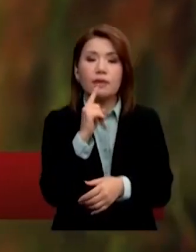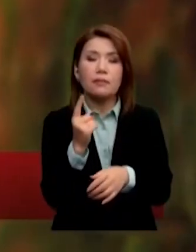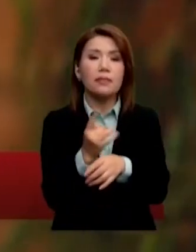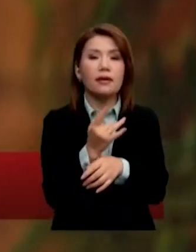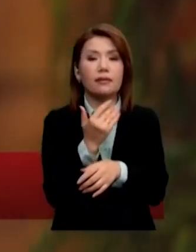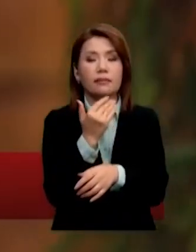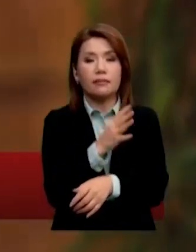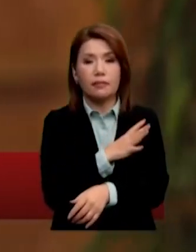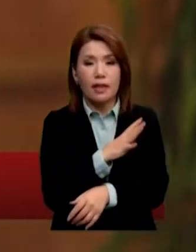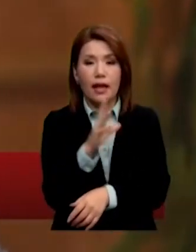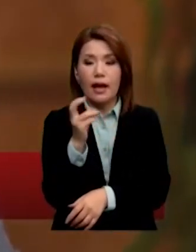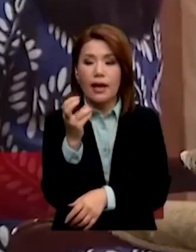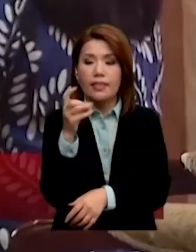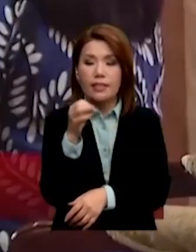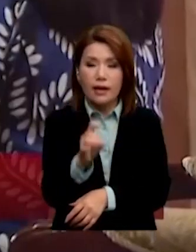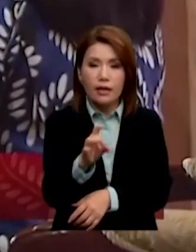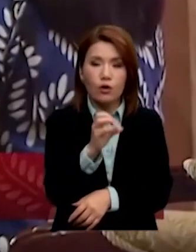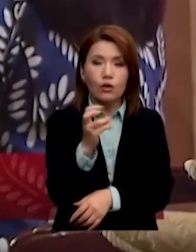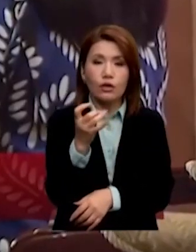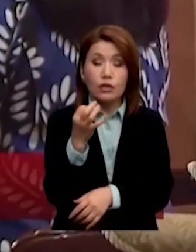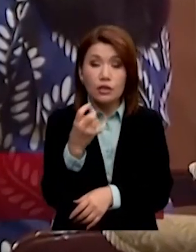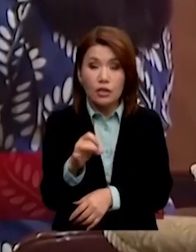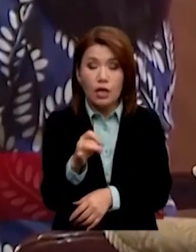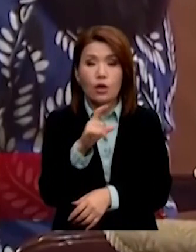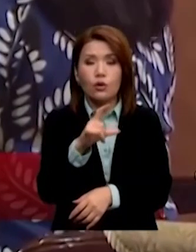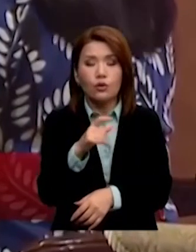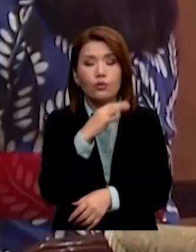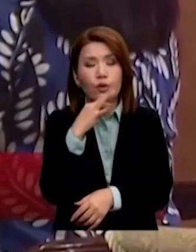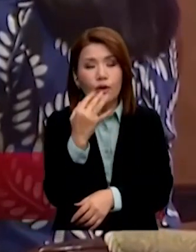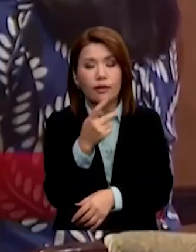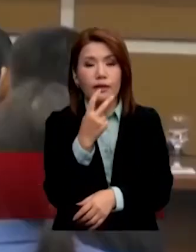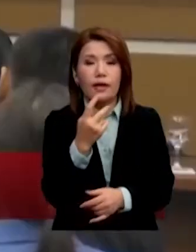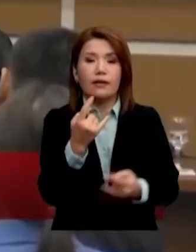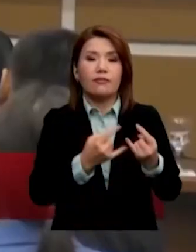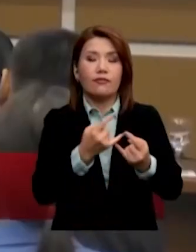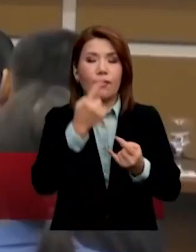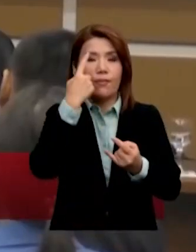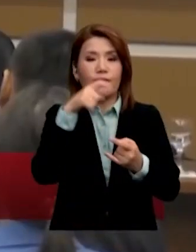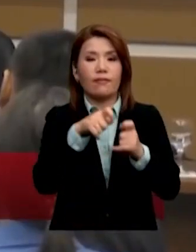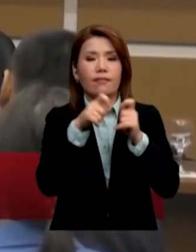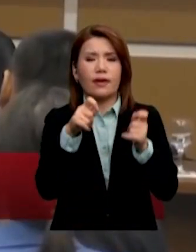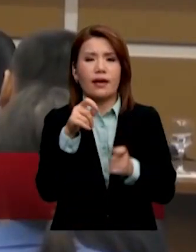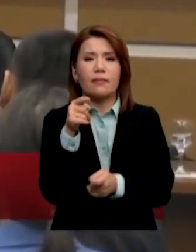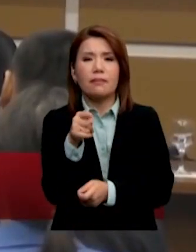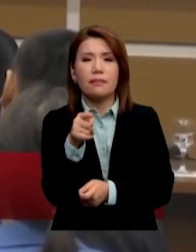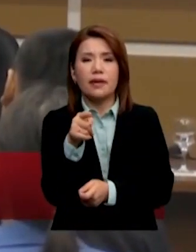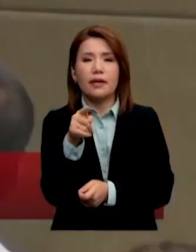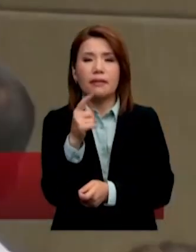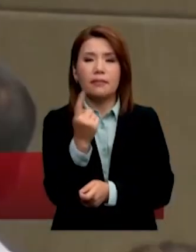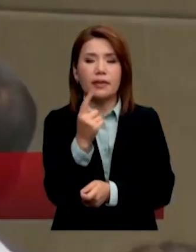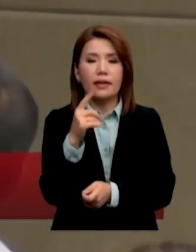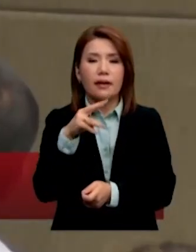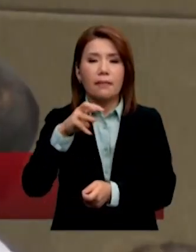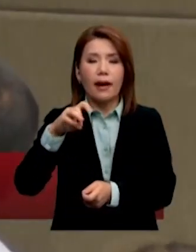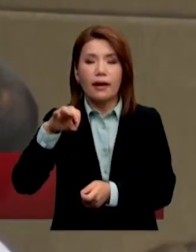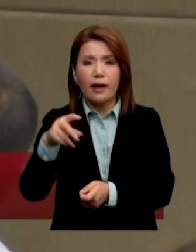бірі. Қайнар Олжай көрермен ықыласына бөлінген көп хабарлардың да авторы. Мың бір мақал, деген екен, солай